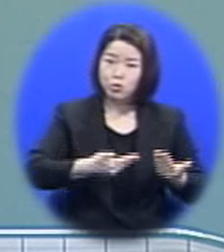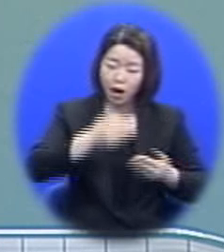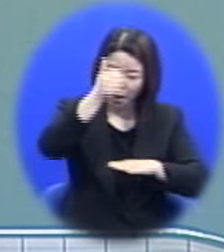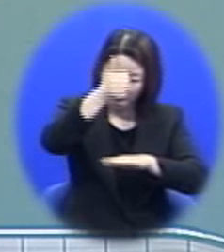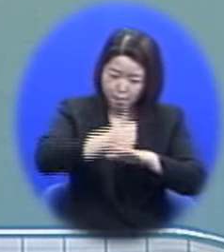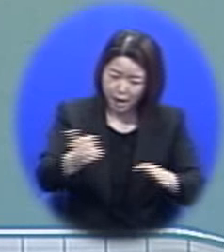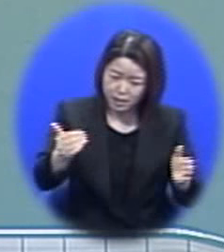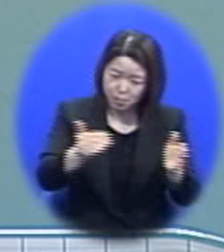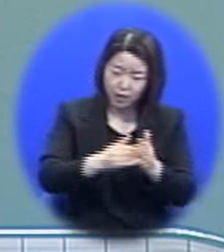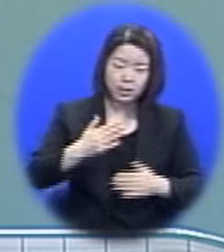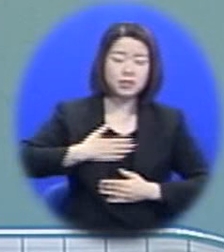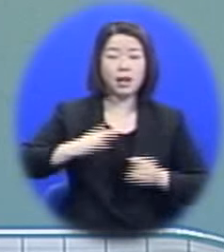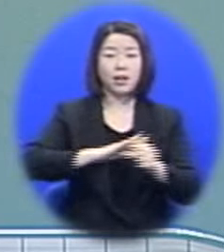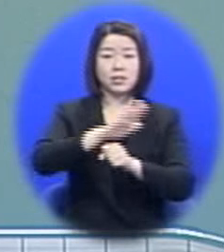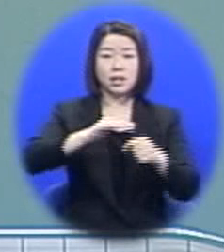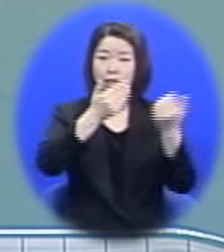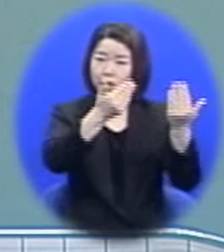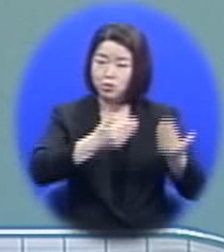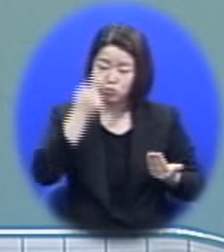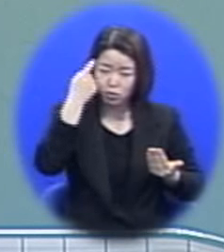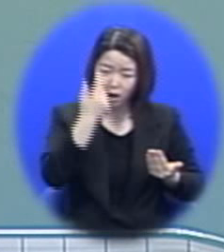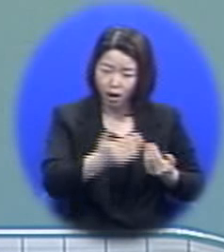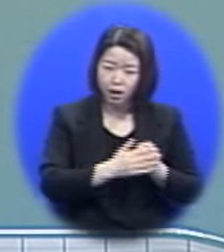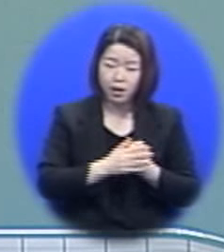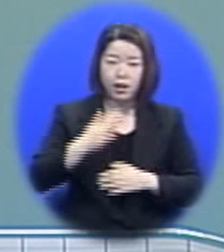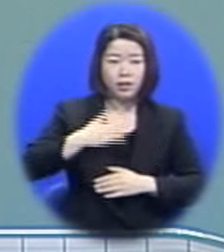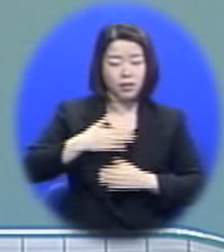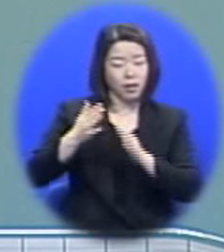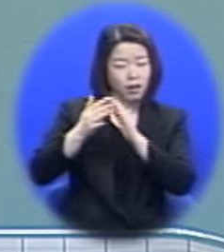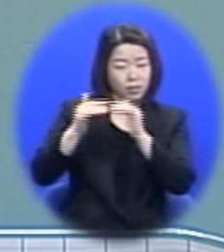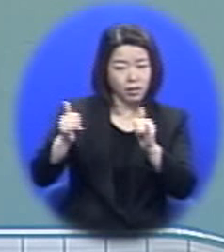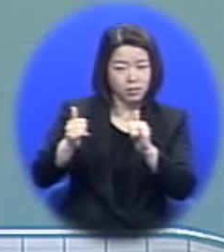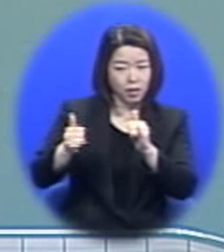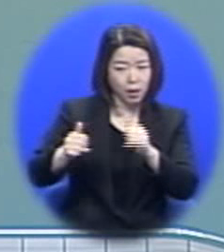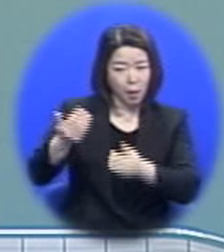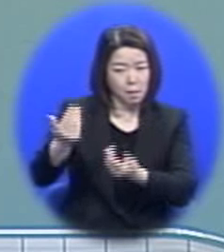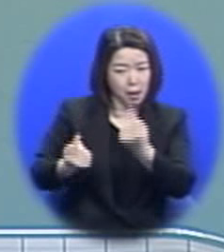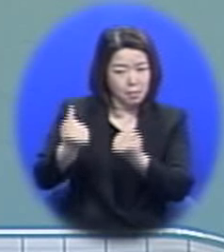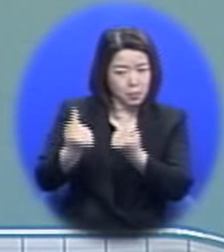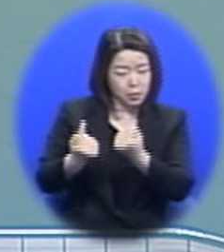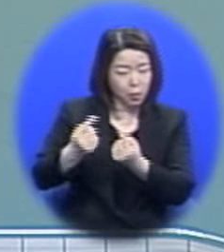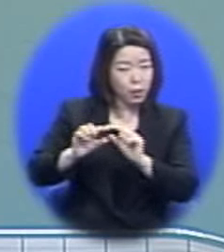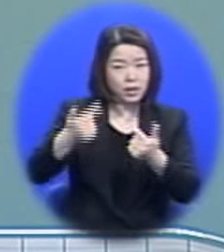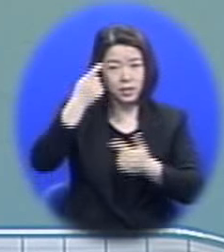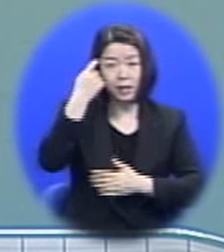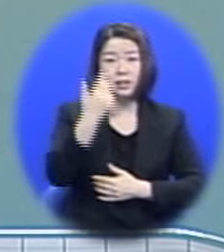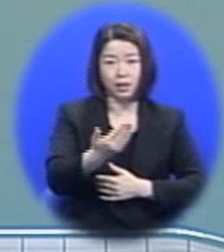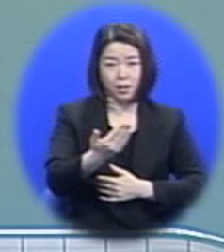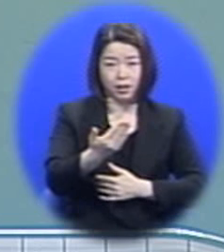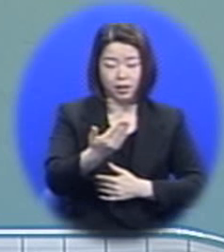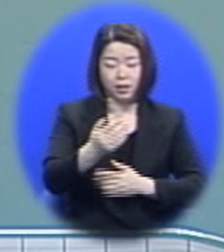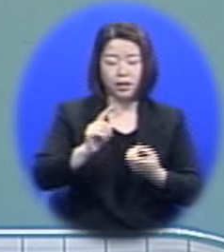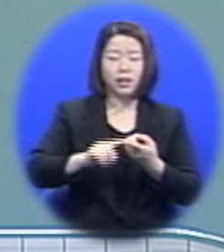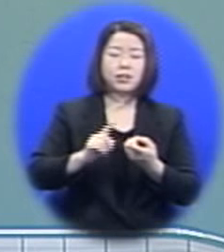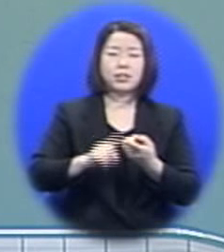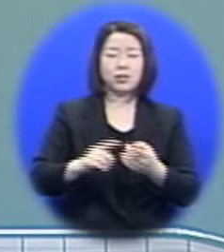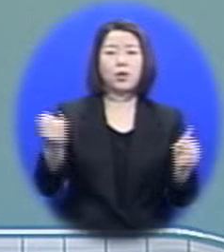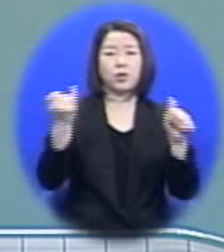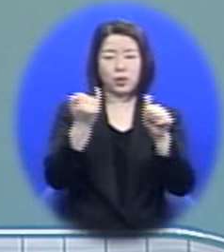사랑할까? 다른 사람하고 비교하지 않을까? 결혼하는 여자의 두려움이 있는